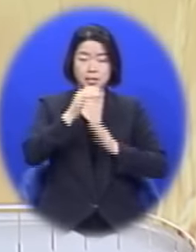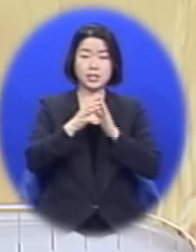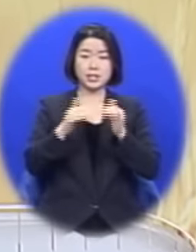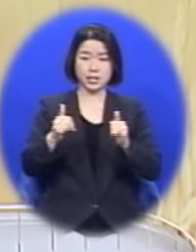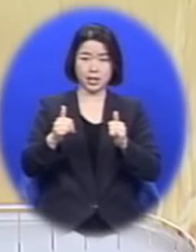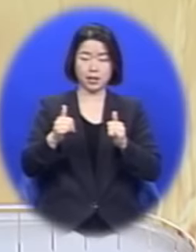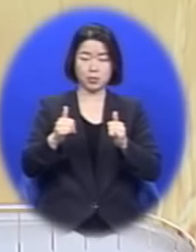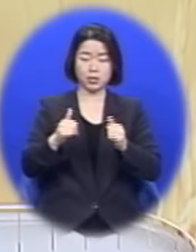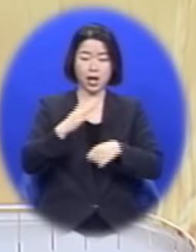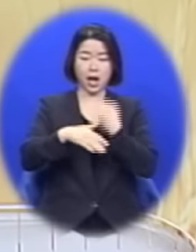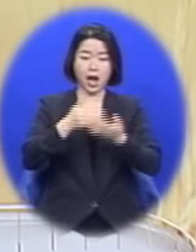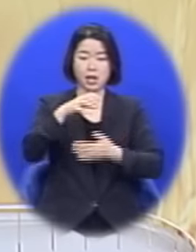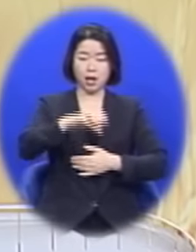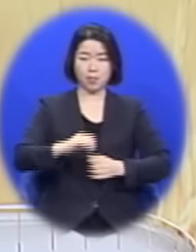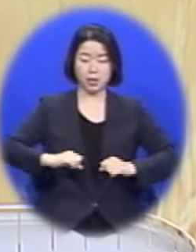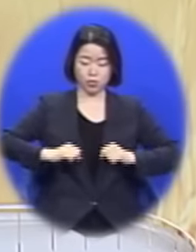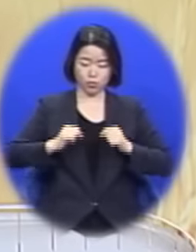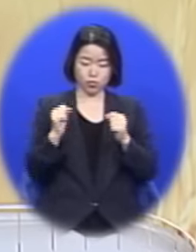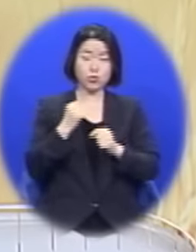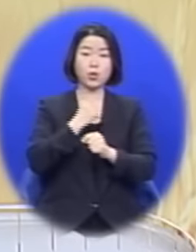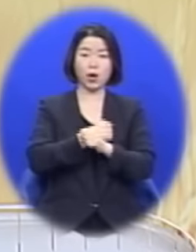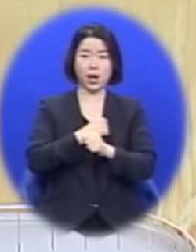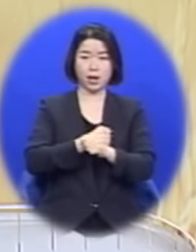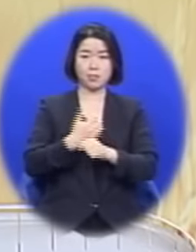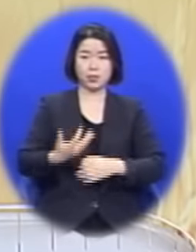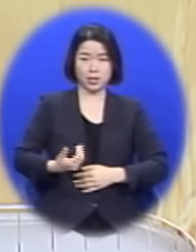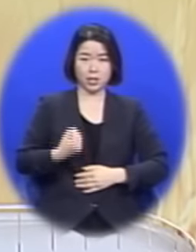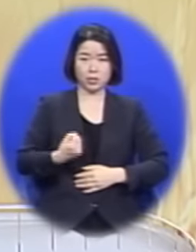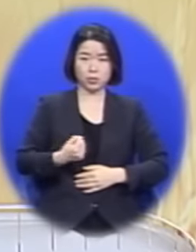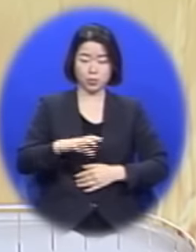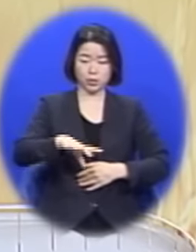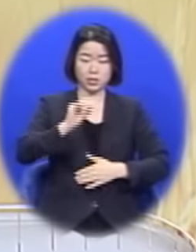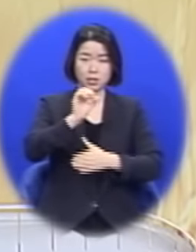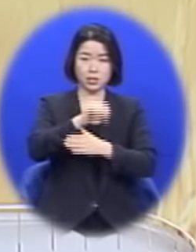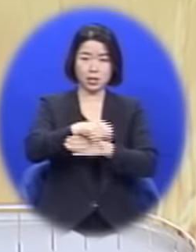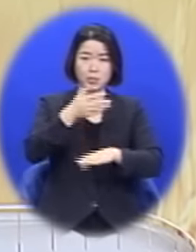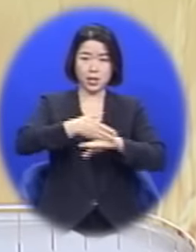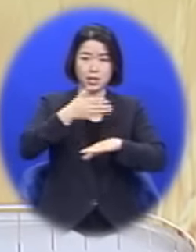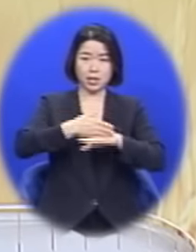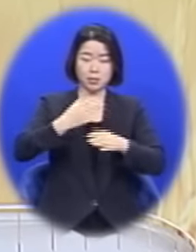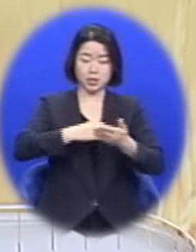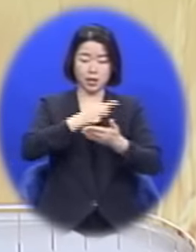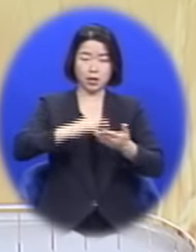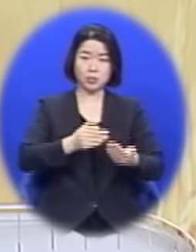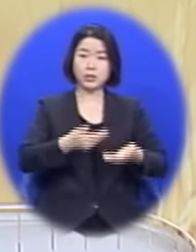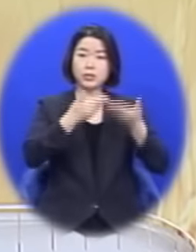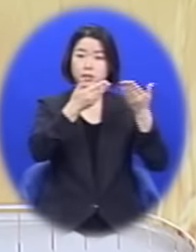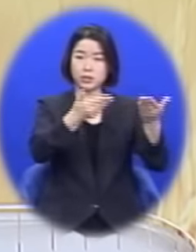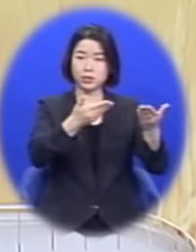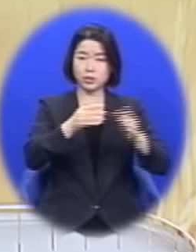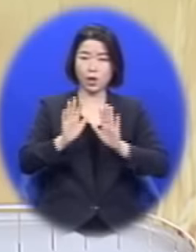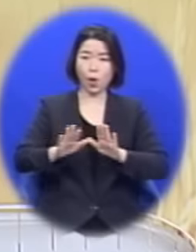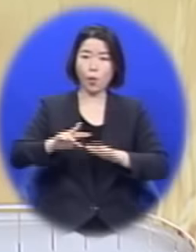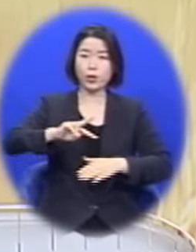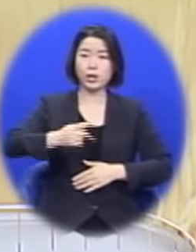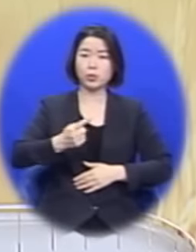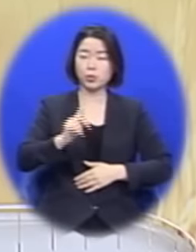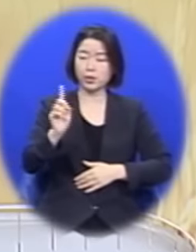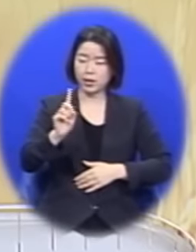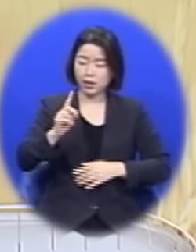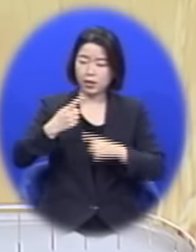앞에 순종함으로 우리 첫 열매 감사헌금을 하나님께 드려서 올해도 한 교회를 세웠으면